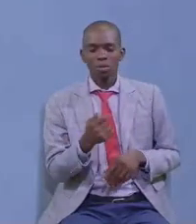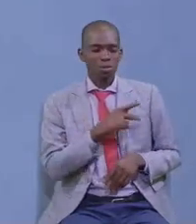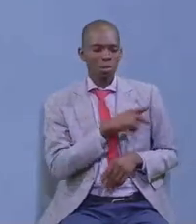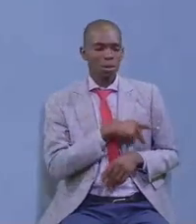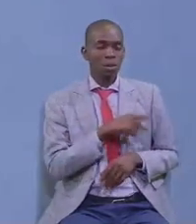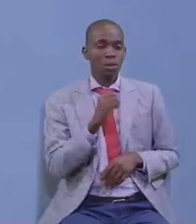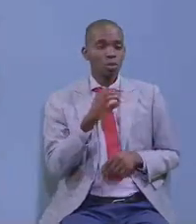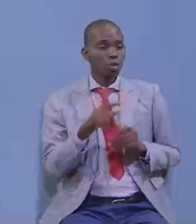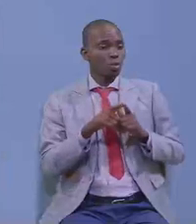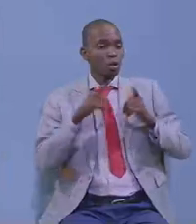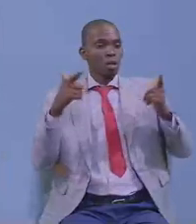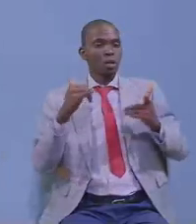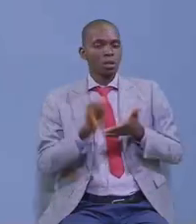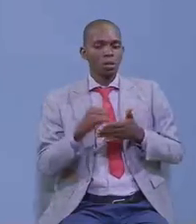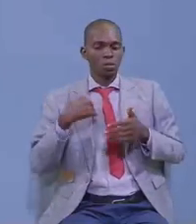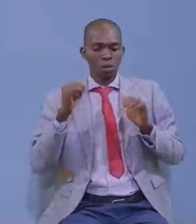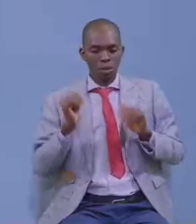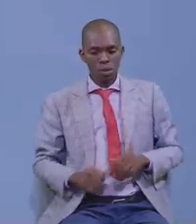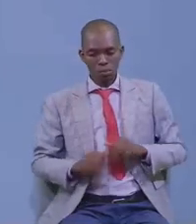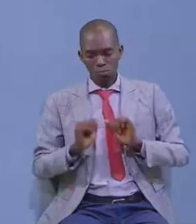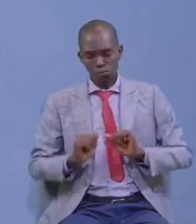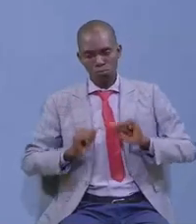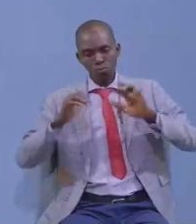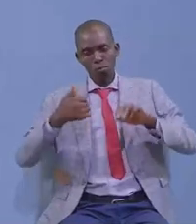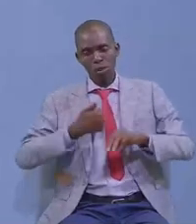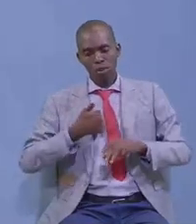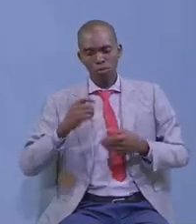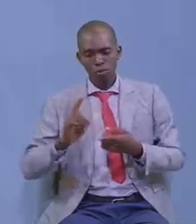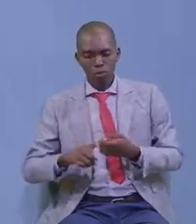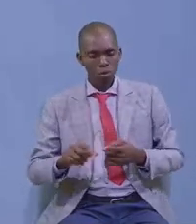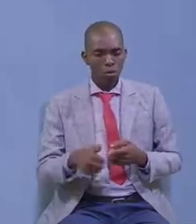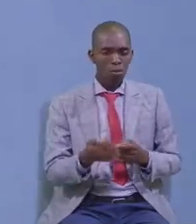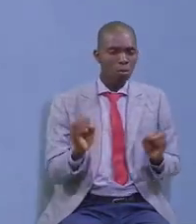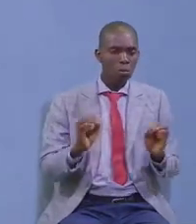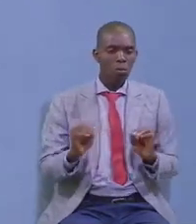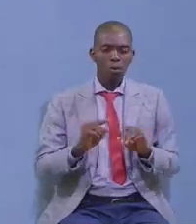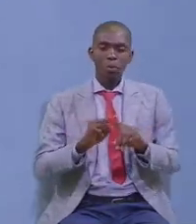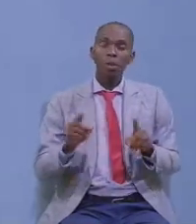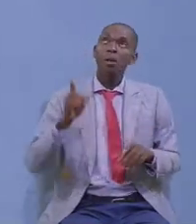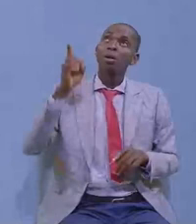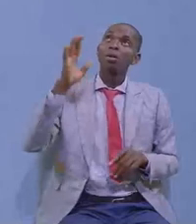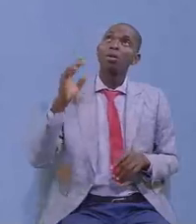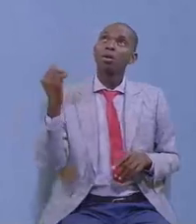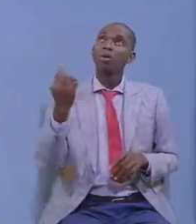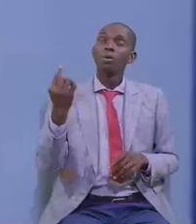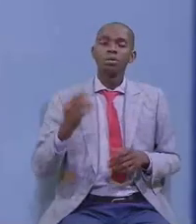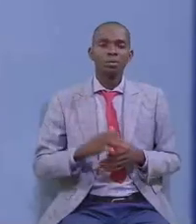Il n'y a aucune autre personnalité si grande, si élevée à laquelle pour nous soumettre autre que Dieu.